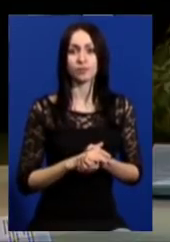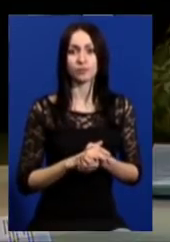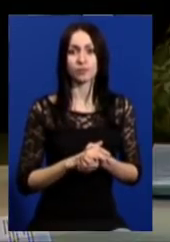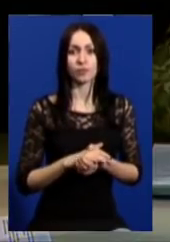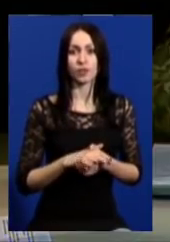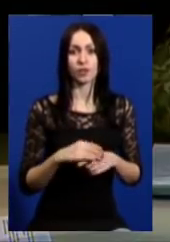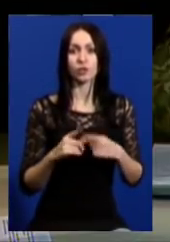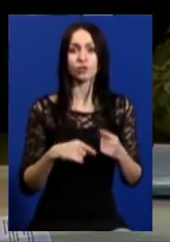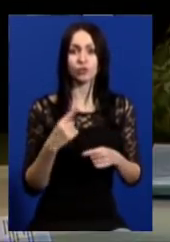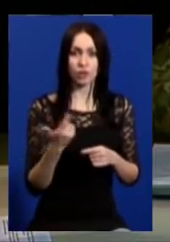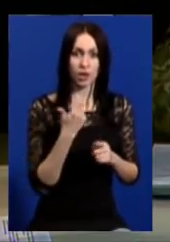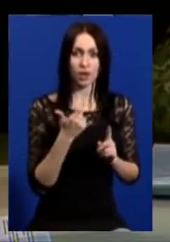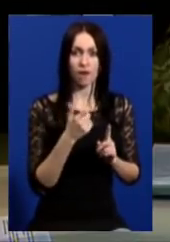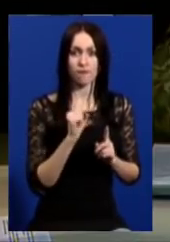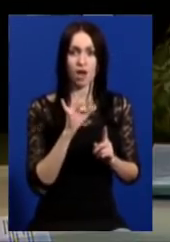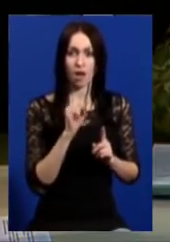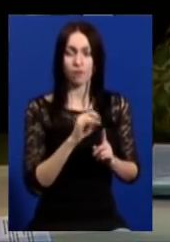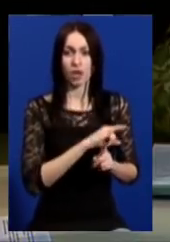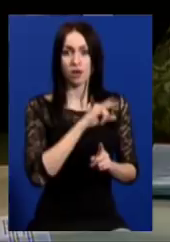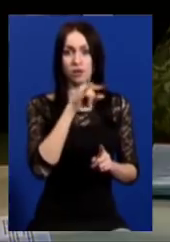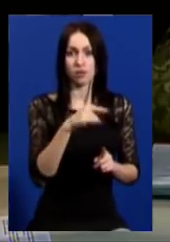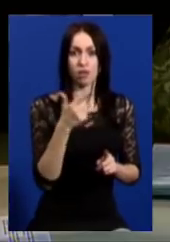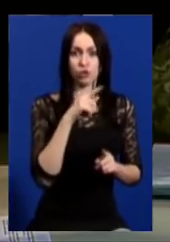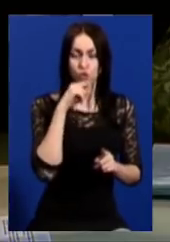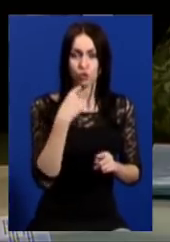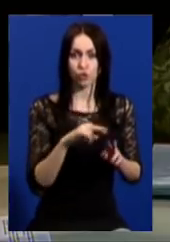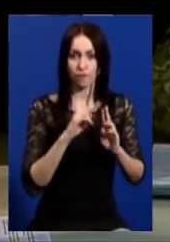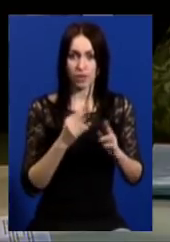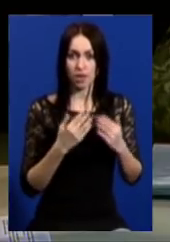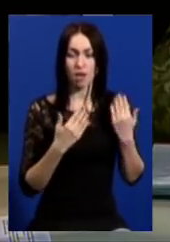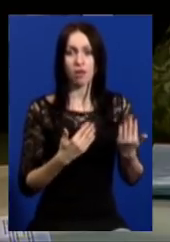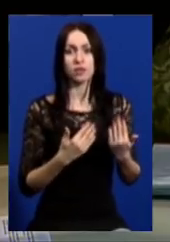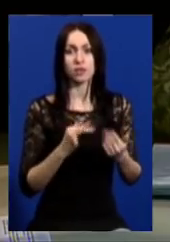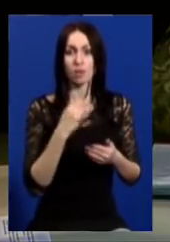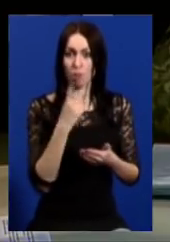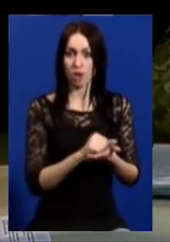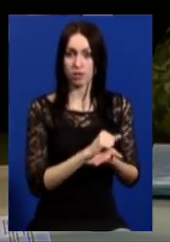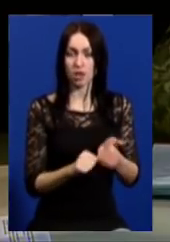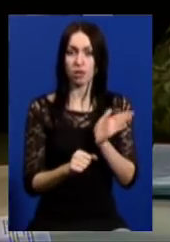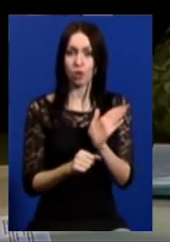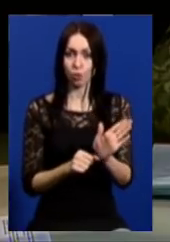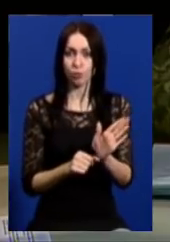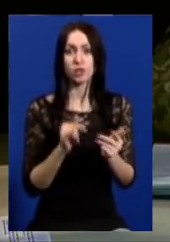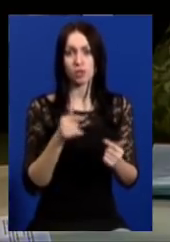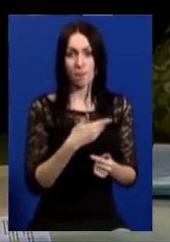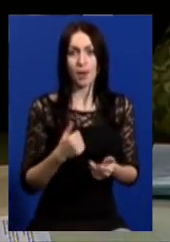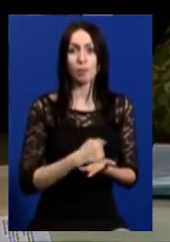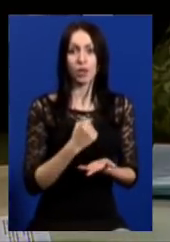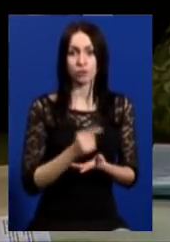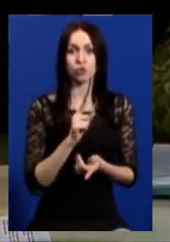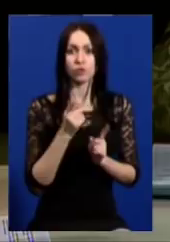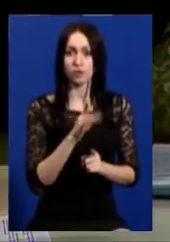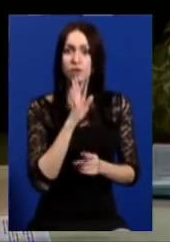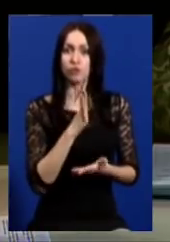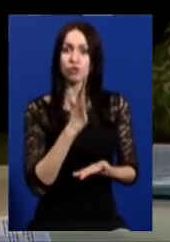через Харків-Авіа влітав громадянин Російської Федерації, пред'явив цей документ. Відповідно, ми підтвердили, що дівчина